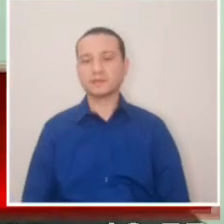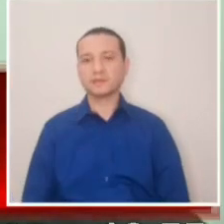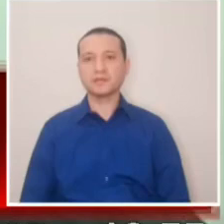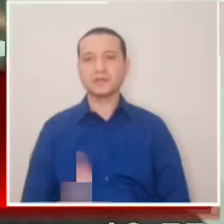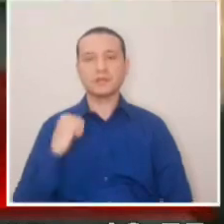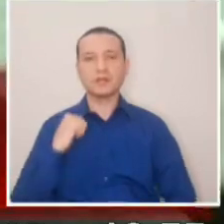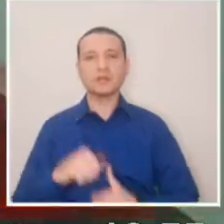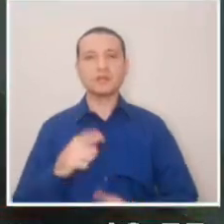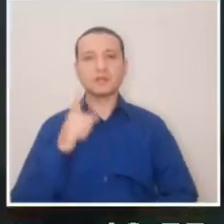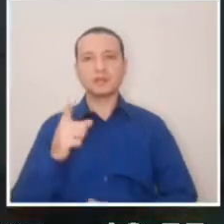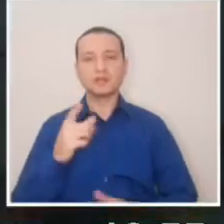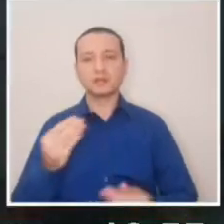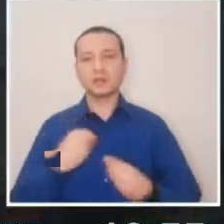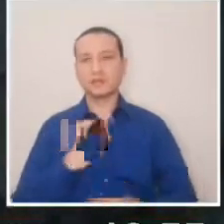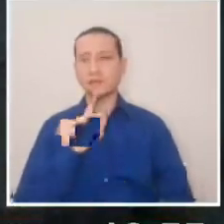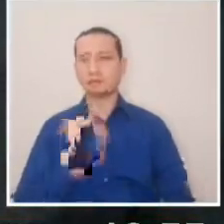bağışlandı